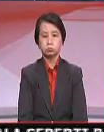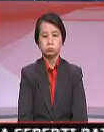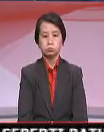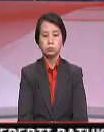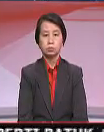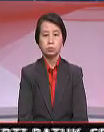hai hai